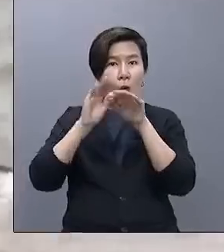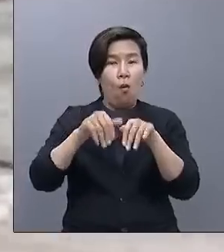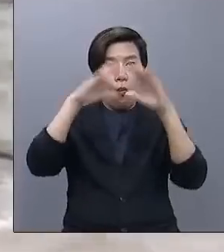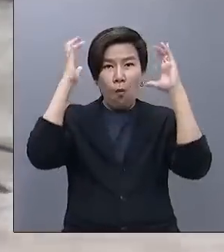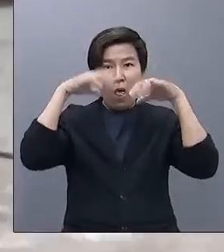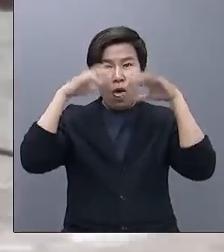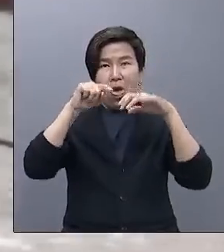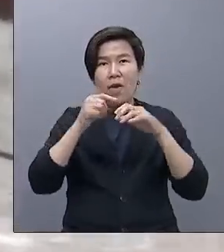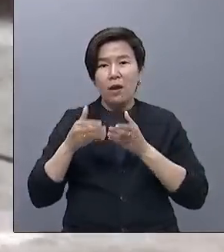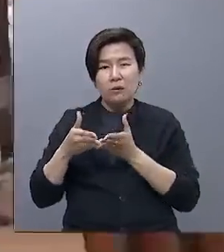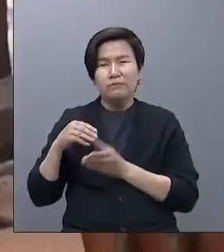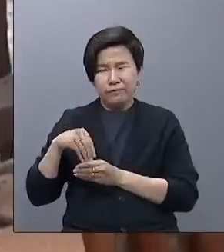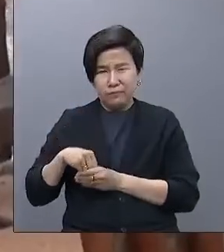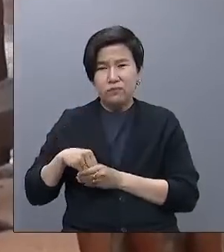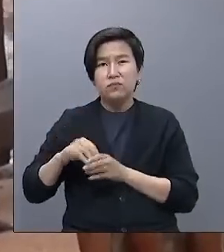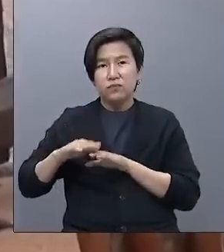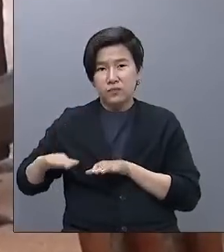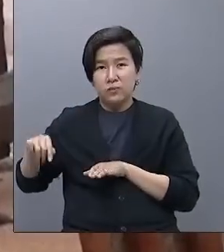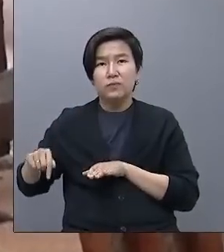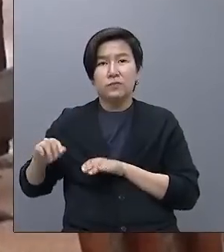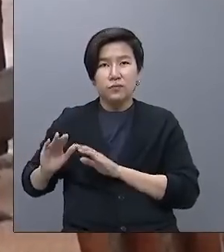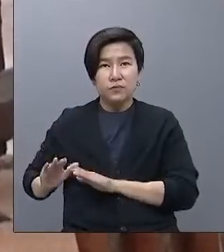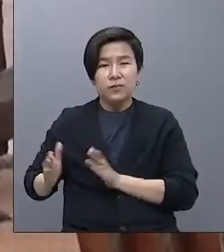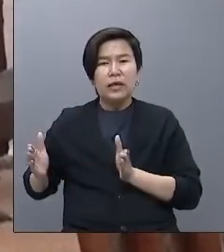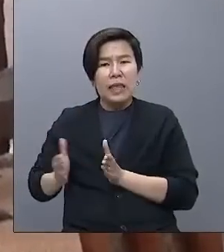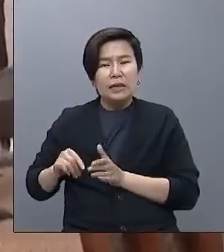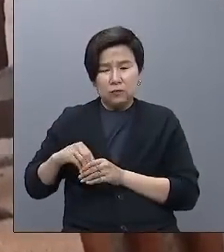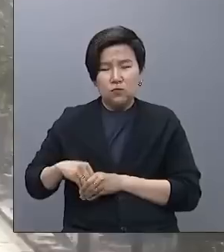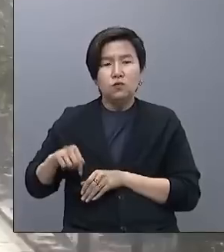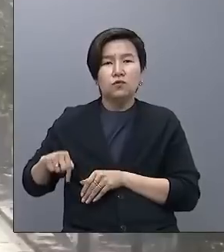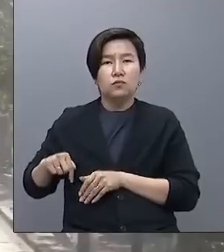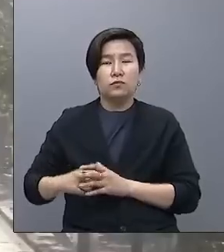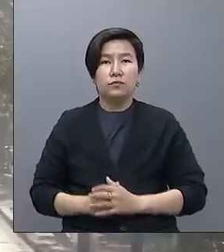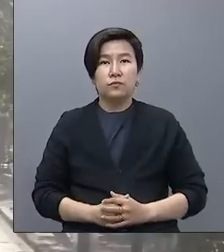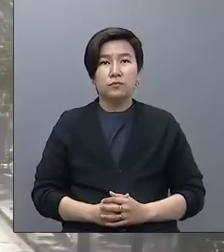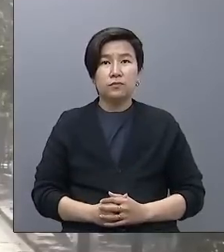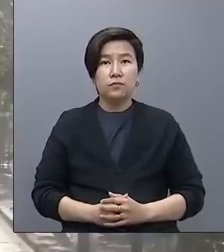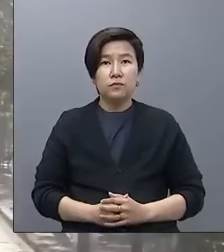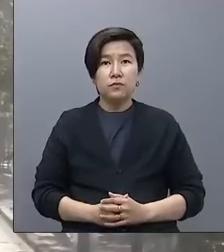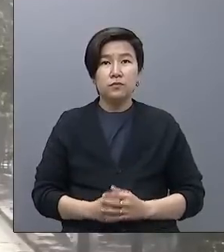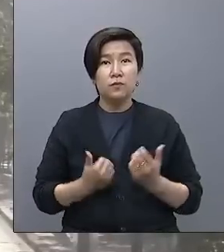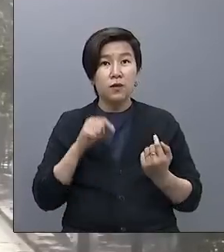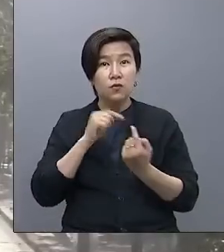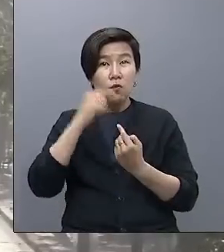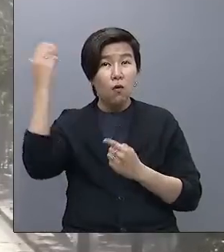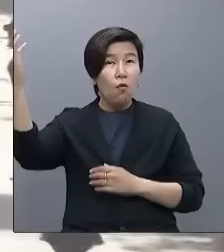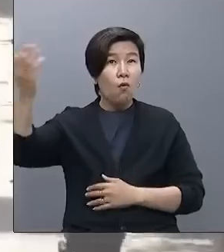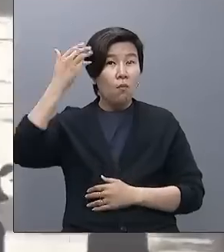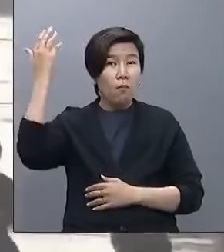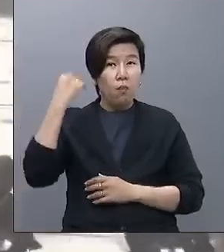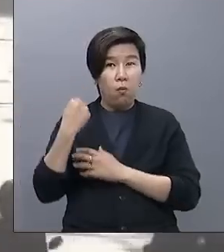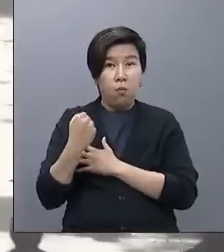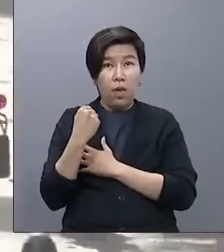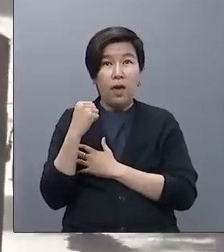องโดยเฉพาะเรือเล็กบริเวณอ่าวไทยตอนล่างควรงดออกจากฝั่งในระยะนี้ด้วยค่ะสำหรับข้อดีของกระแสลมแรงที่เกิดขึ้นในระยะ